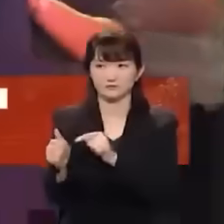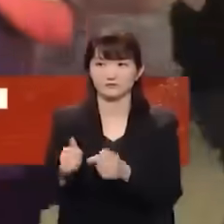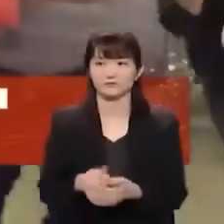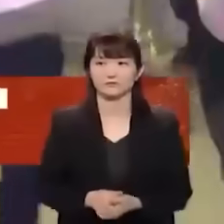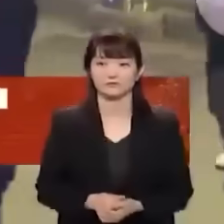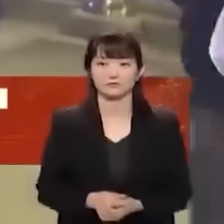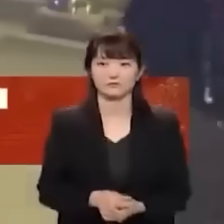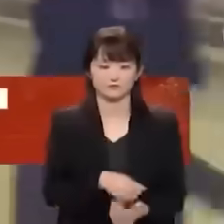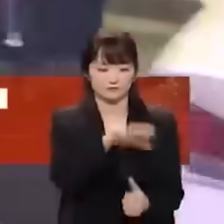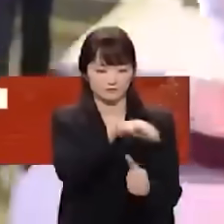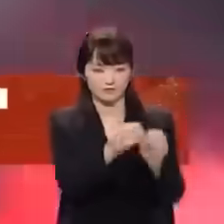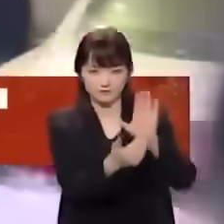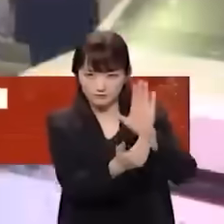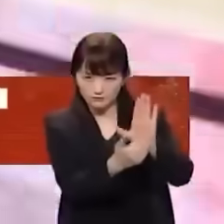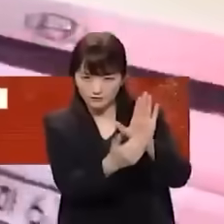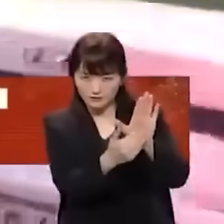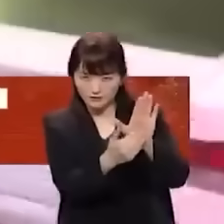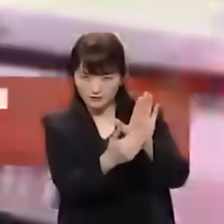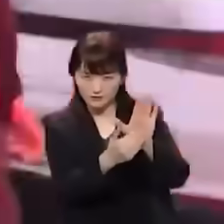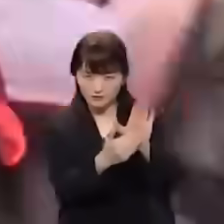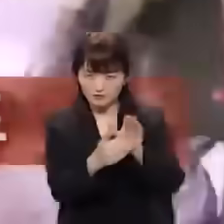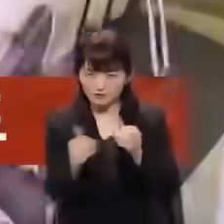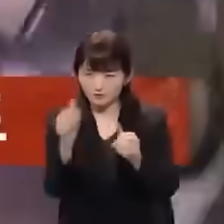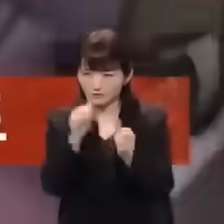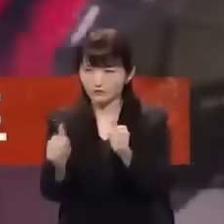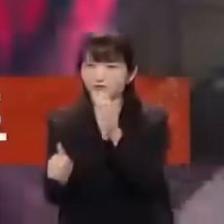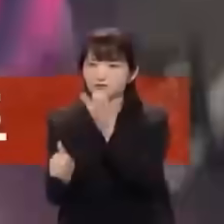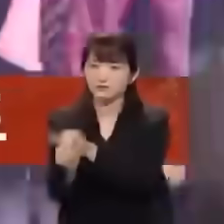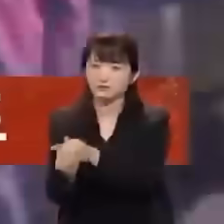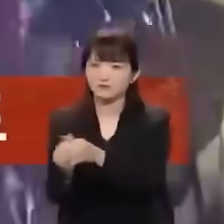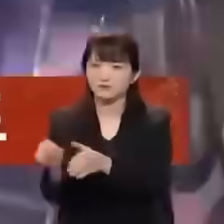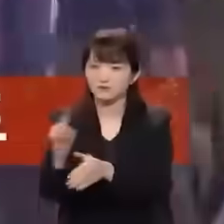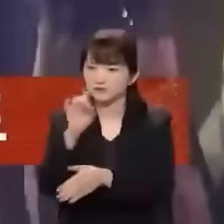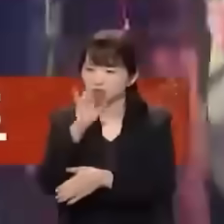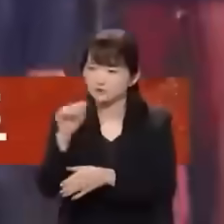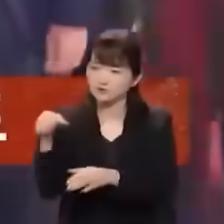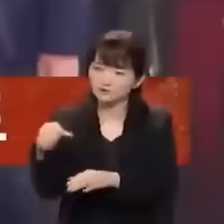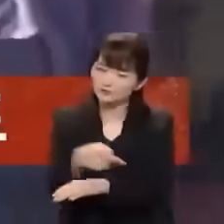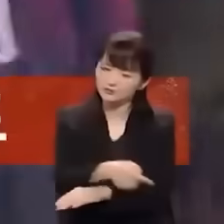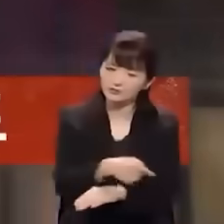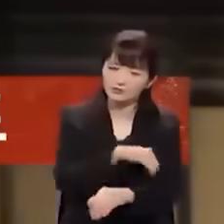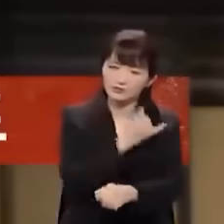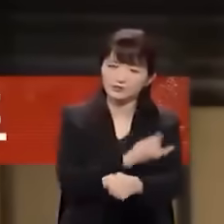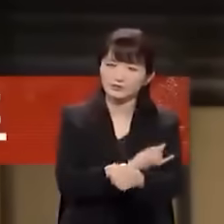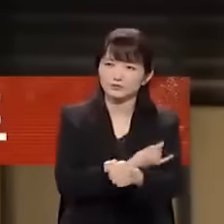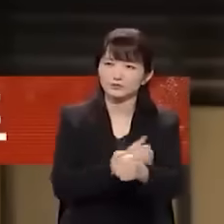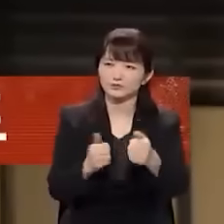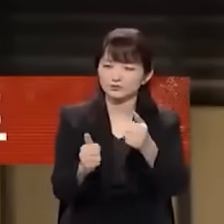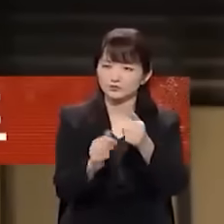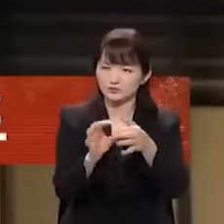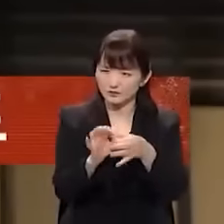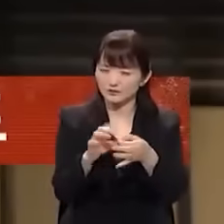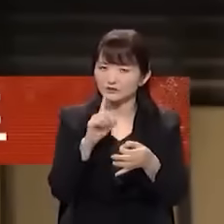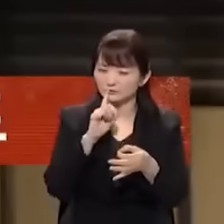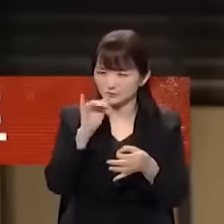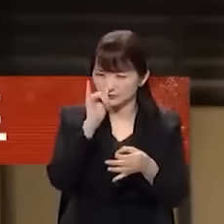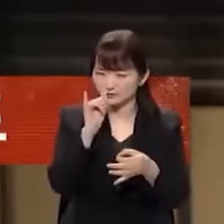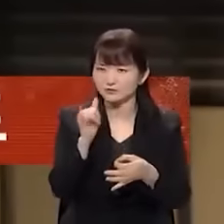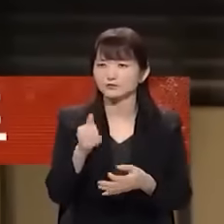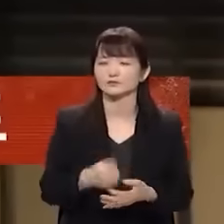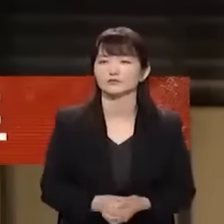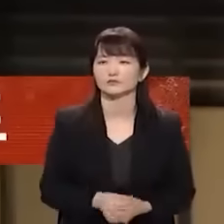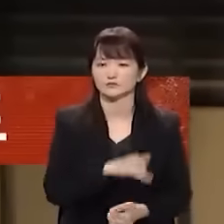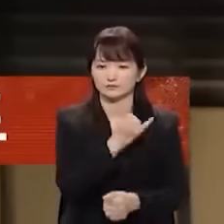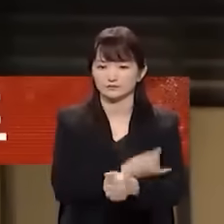뭐 좀 구속을 막기 위해서 아마 선임이 됐는데 그런게 좀 안 되다 보니까 좀 다른 것들 인권 주장을 하는 걸로 보이긴 하는데 그래서